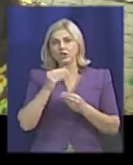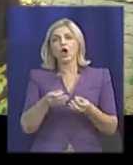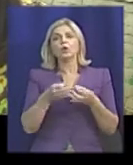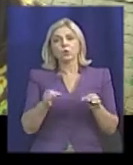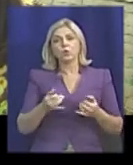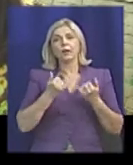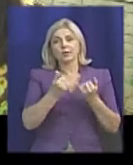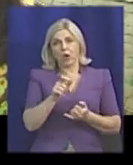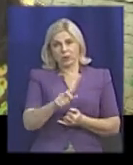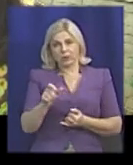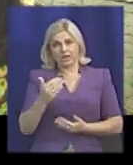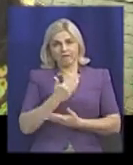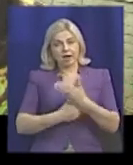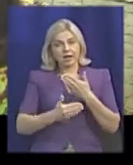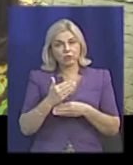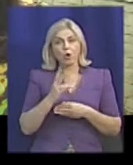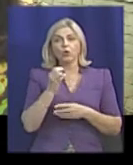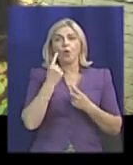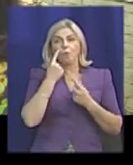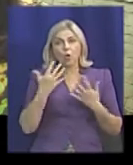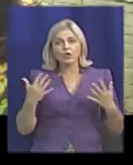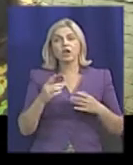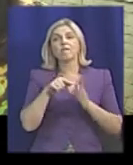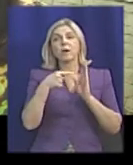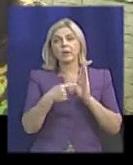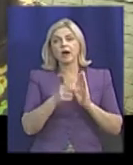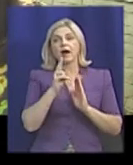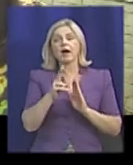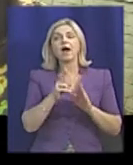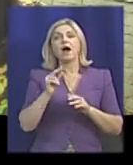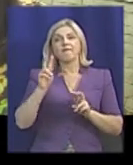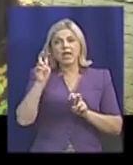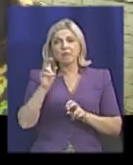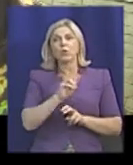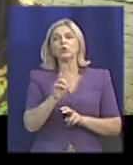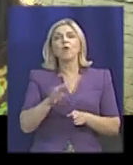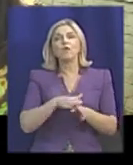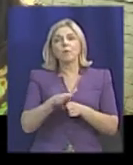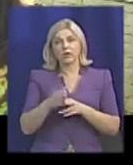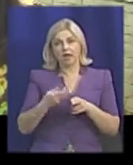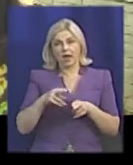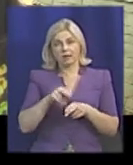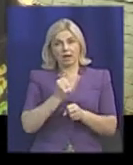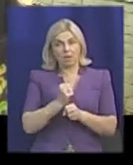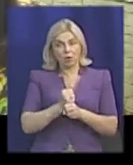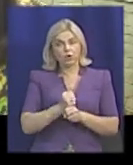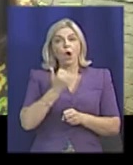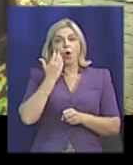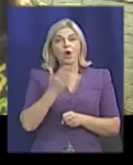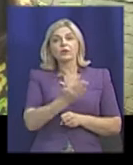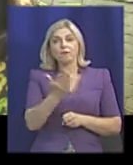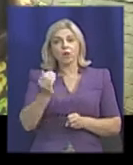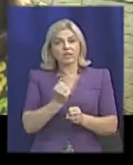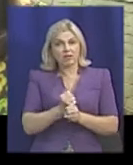з інвалідністю. Але, певно, більше питань до підрядних організацій, які виконують ці роботи. Щоб вони просто, коли їх роблять, вони не